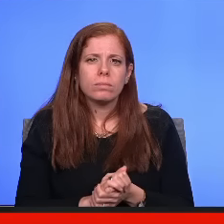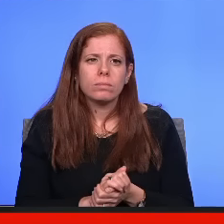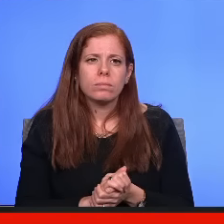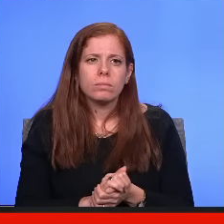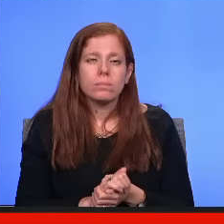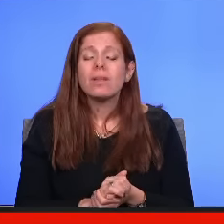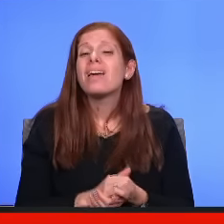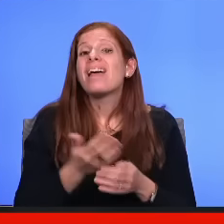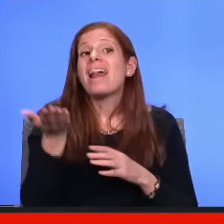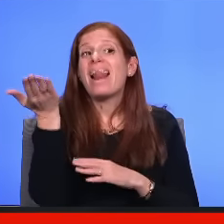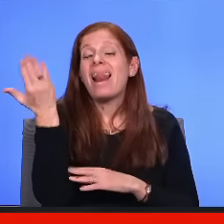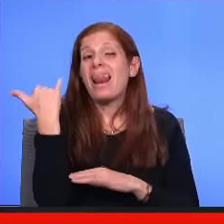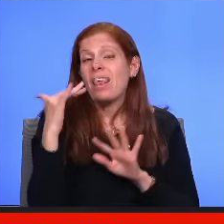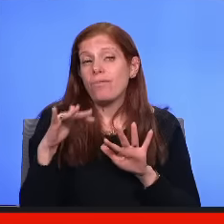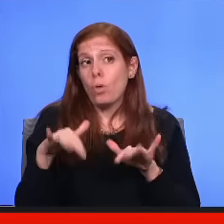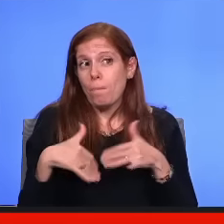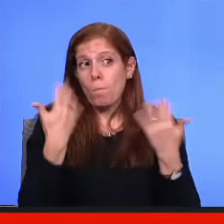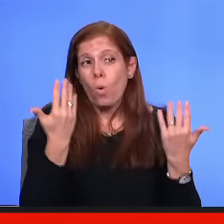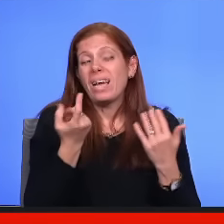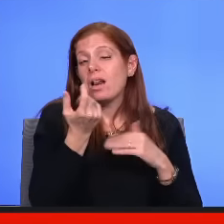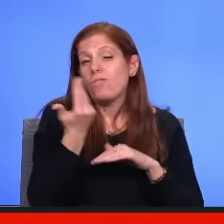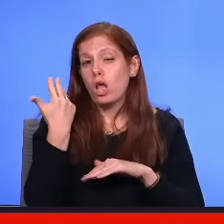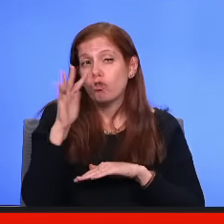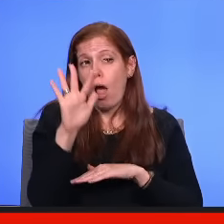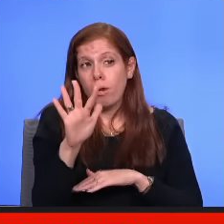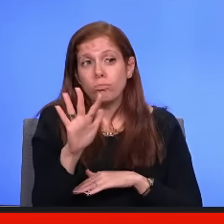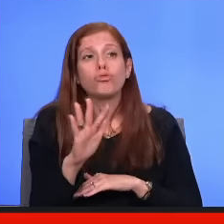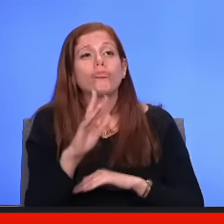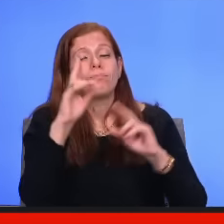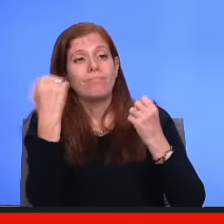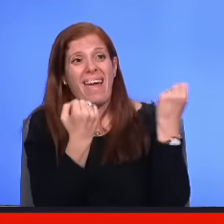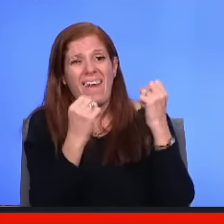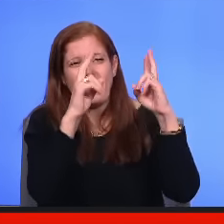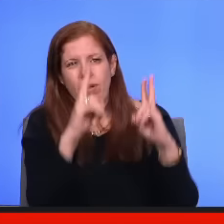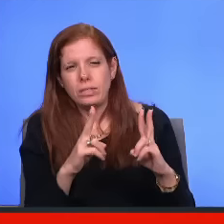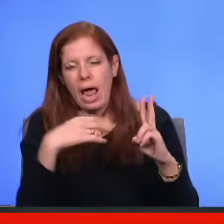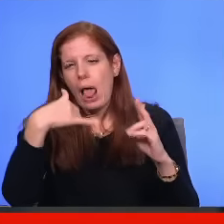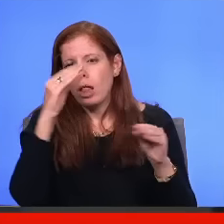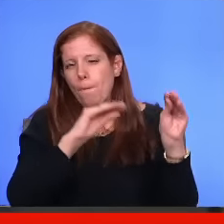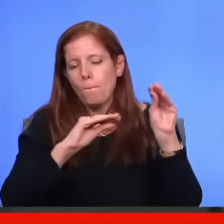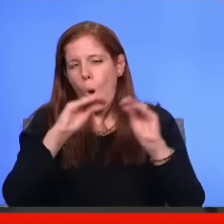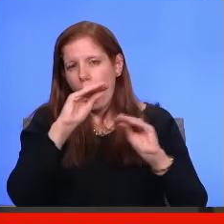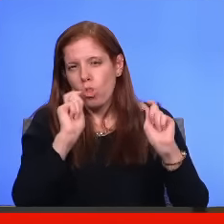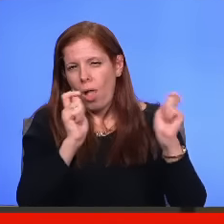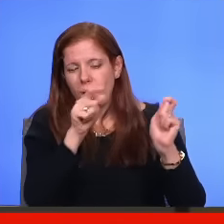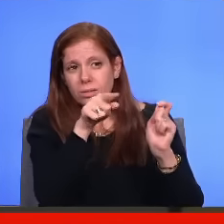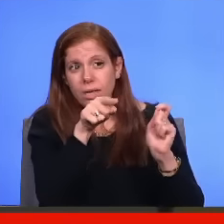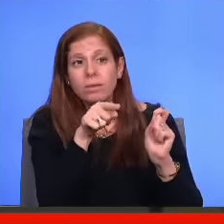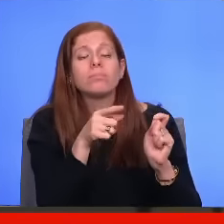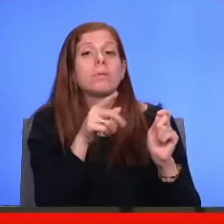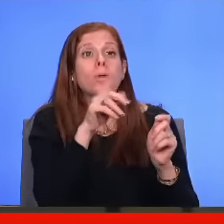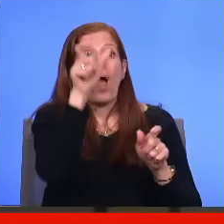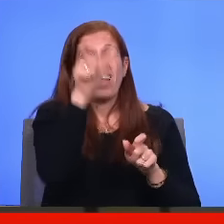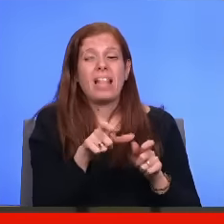לפנות בוקר מעט לפני השעה 5 עצה רכב ליד המועדון הזה שבדרך אלבי בחיפה ממנו ירד אדם חמוש